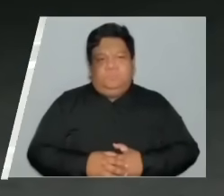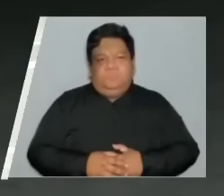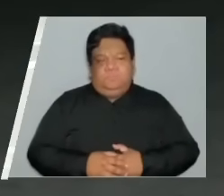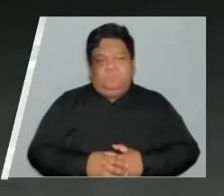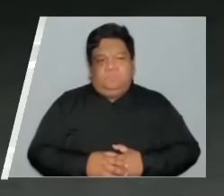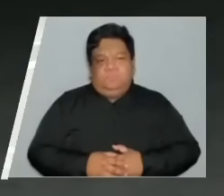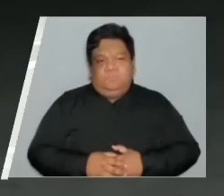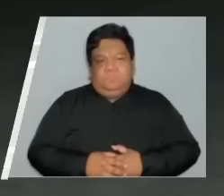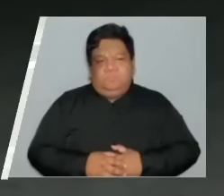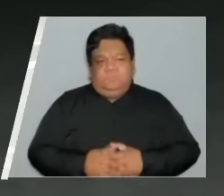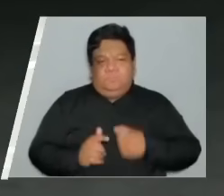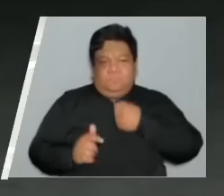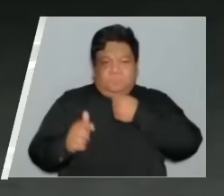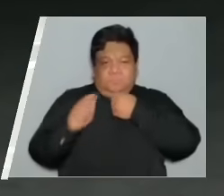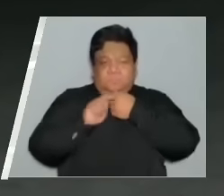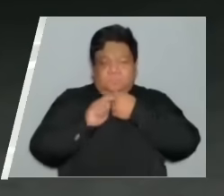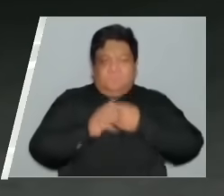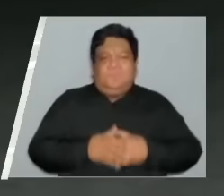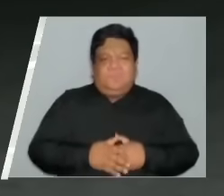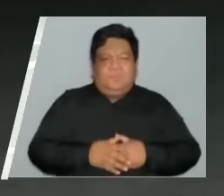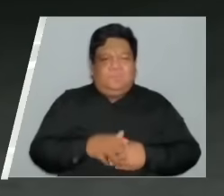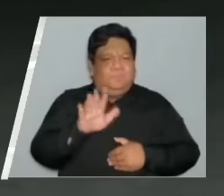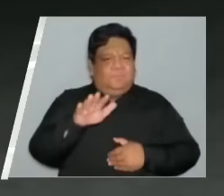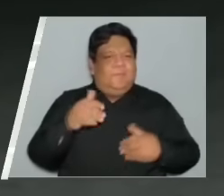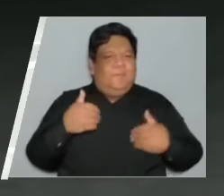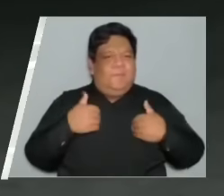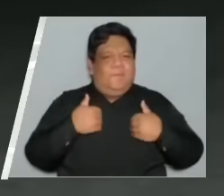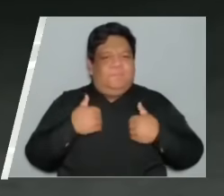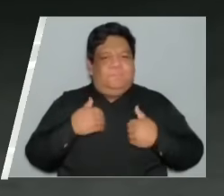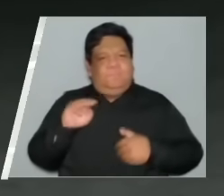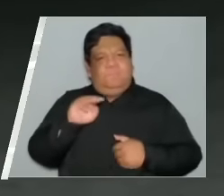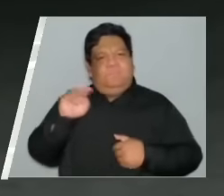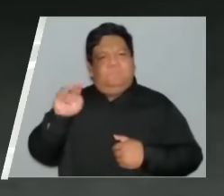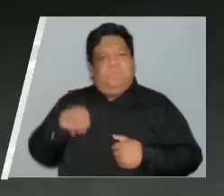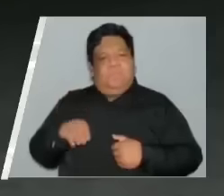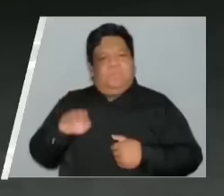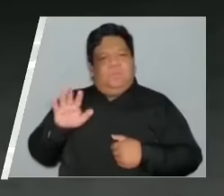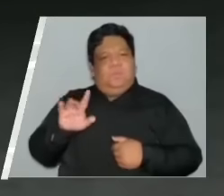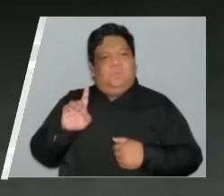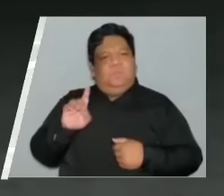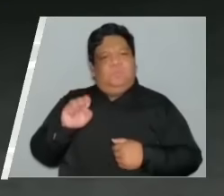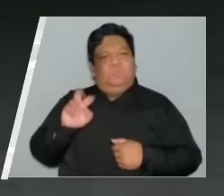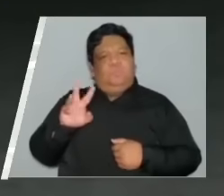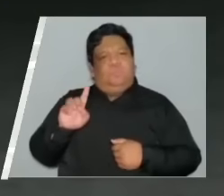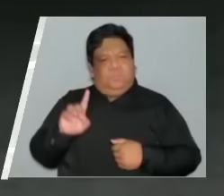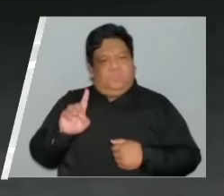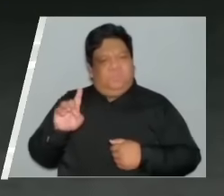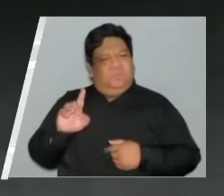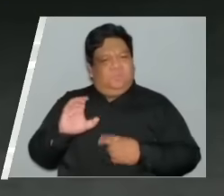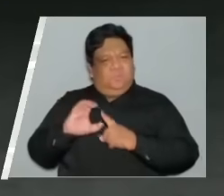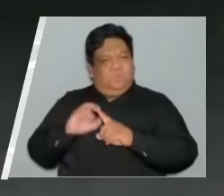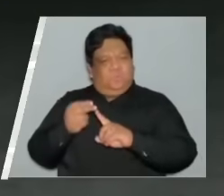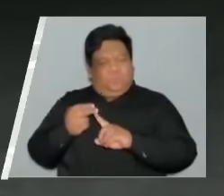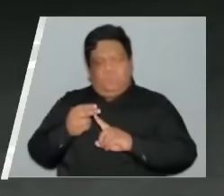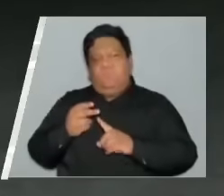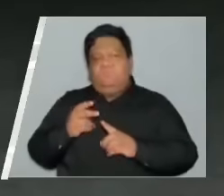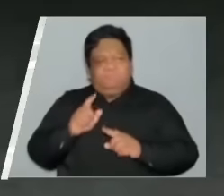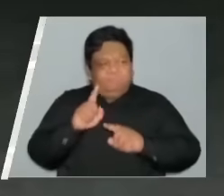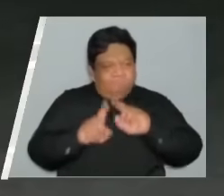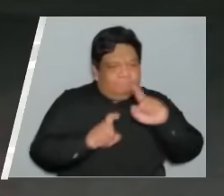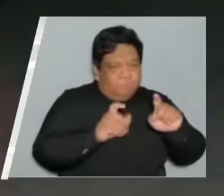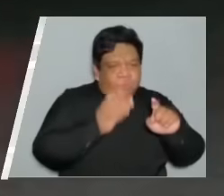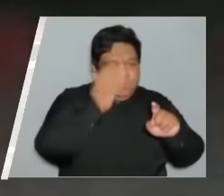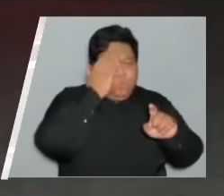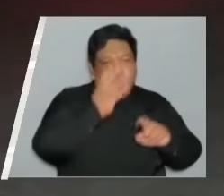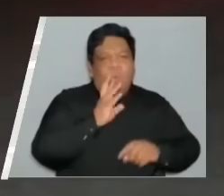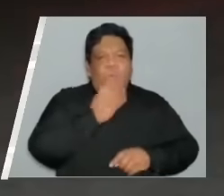Rafi Pia, may mga tauhan na ng Manila Social Welfare ng City Hall dito sa lugar para alamin ang bilang ng mga nasunugan at para mahatiran